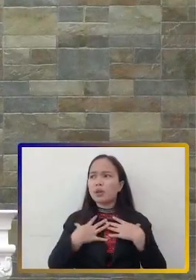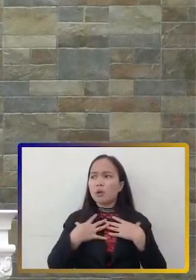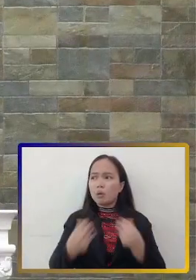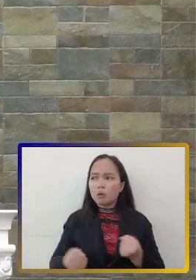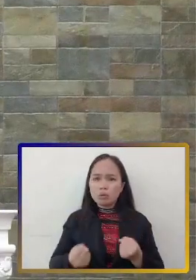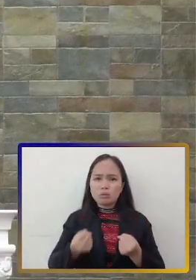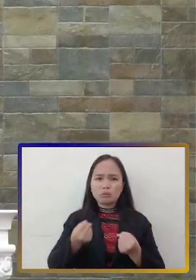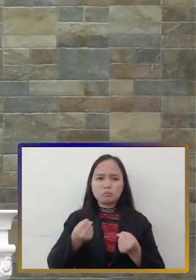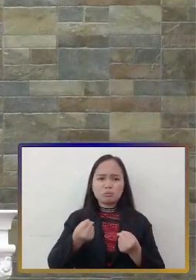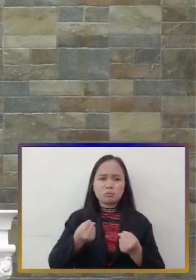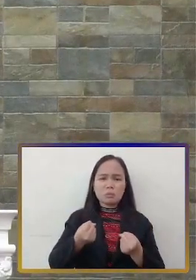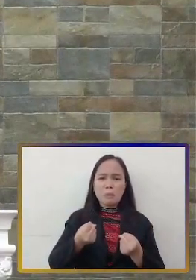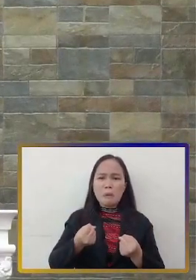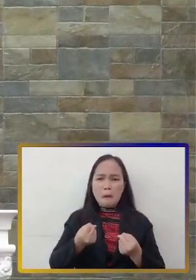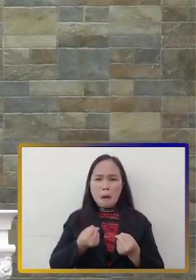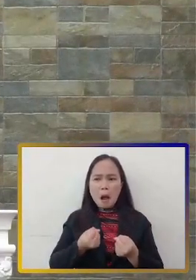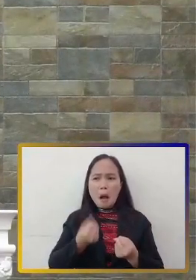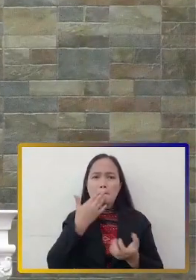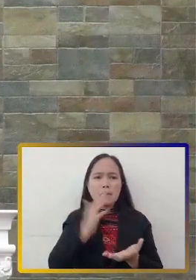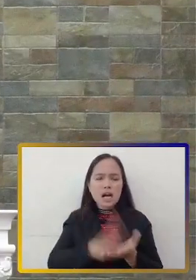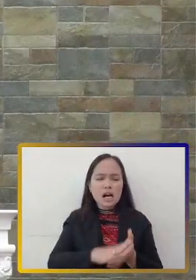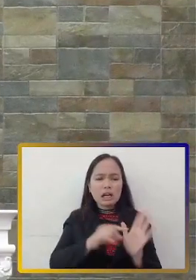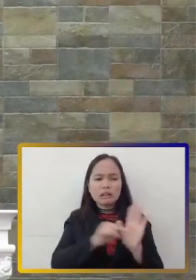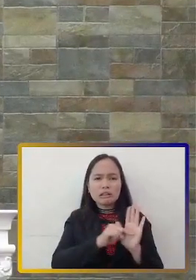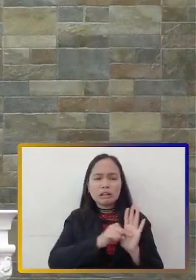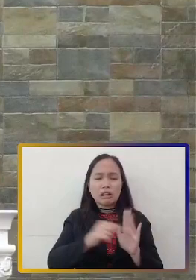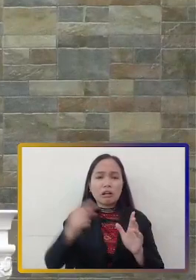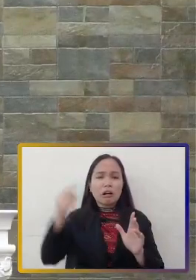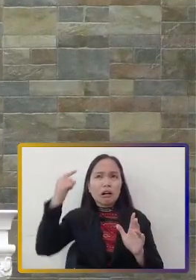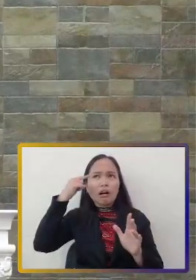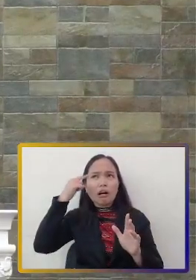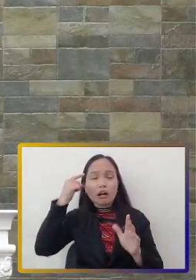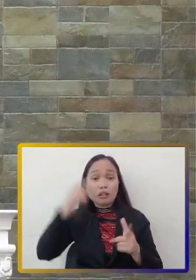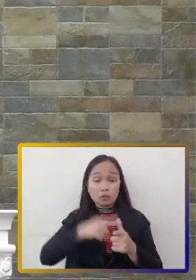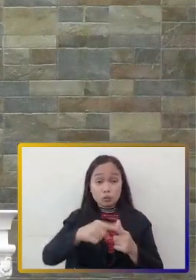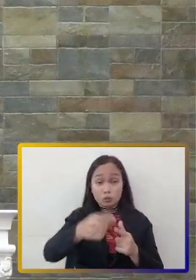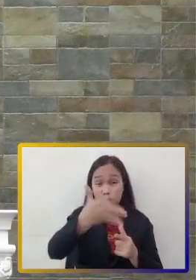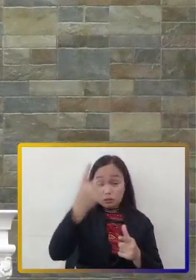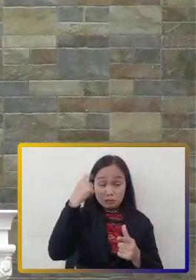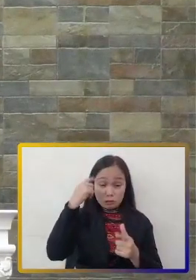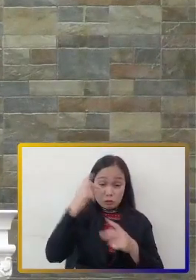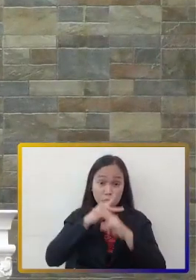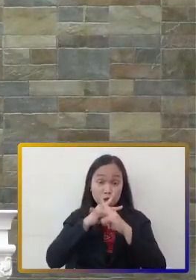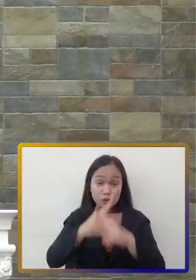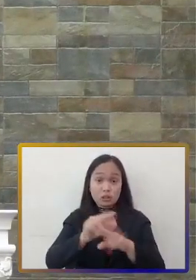ninyo. Para sa pamilya ninyo. Akala nyo, pinoprotektahan ninyo, anak ninyo? No.